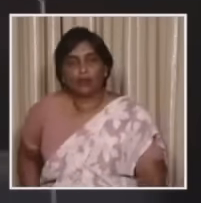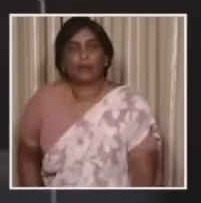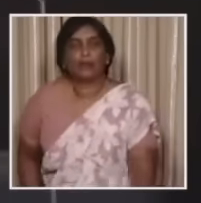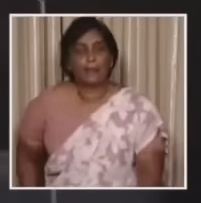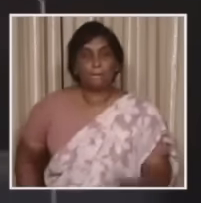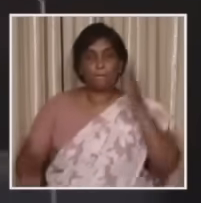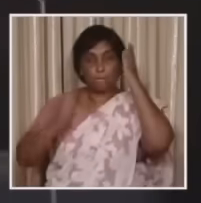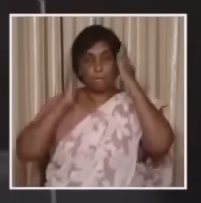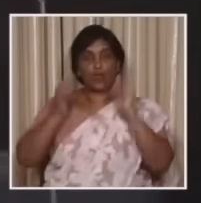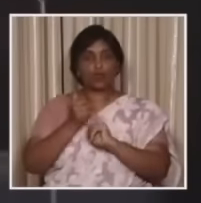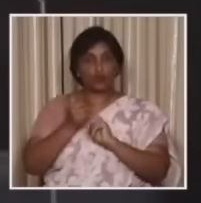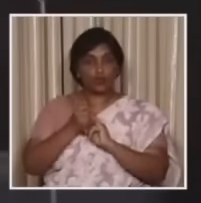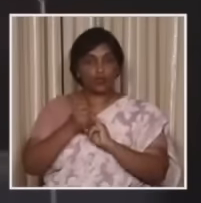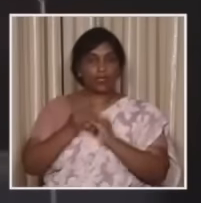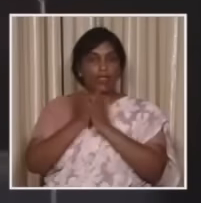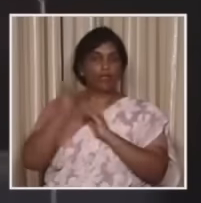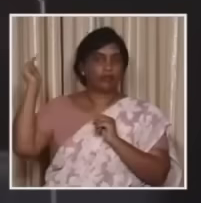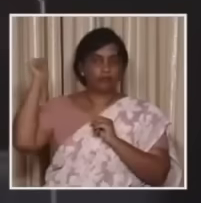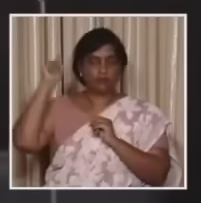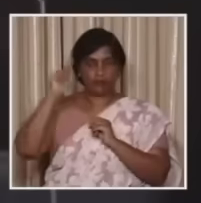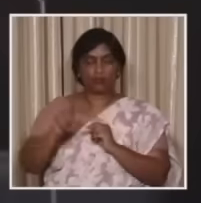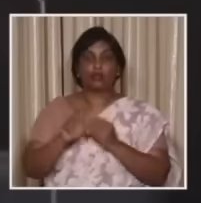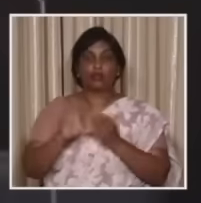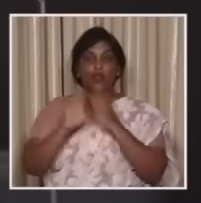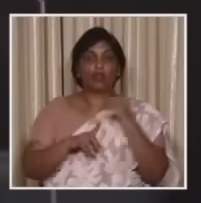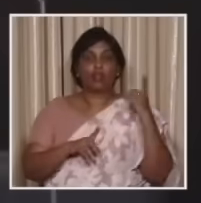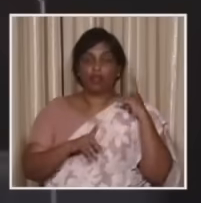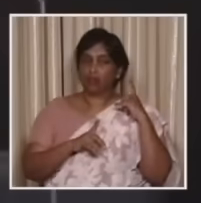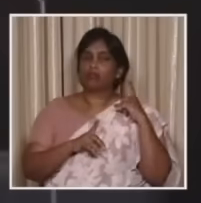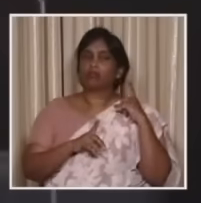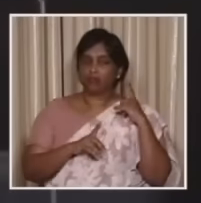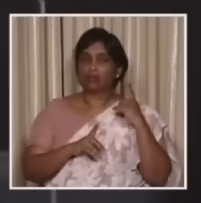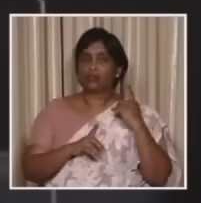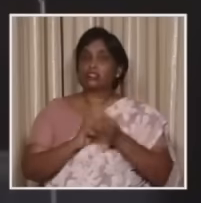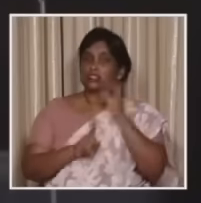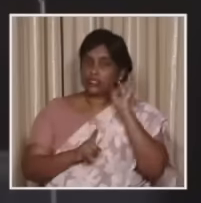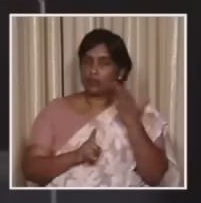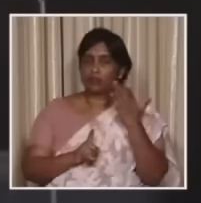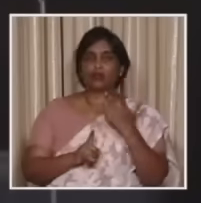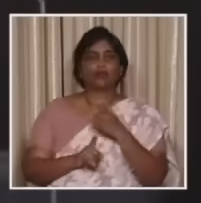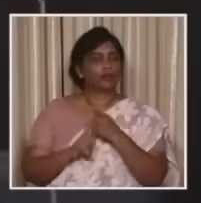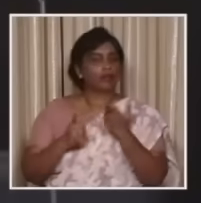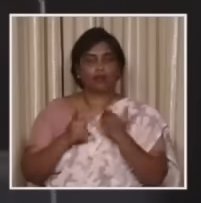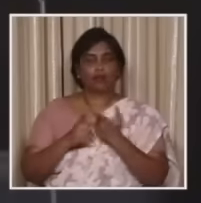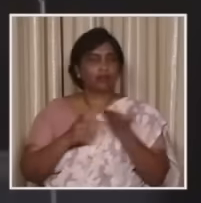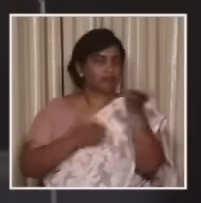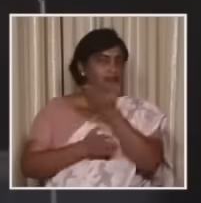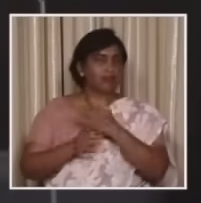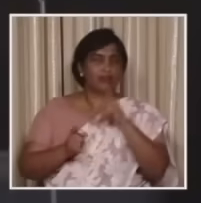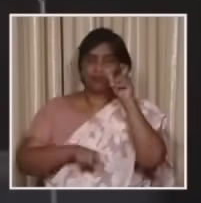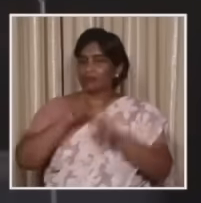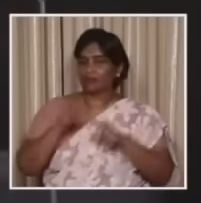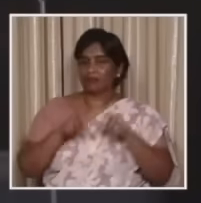මැලේසියාවට සුරේෂ් සැලේ ඉන්දියාවට එව්වා. ඒක කරේ එතකොට ආරක්ෂක ඇමති එහෙම නැත්නම් ජනාධිපති. එහෙම නැතුව ඒ ඉන්න